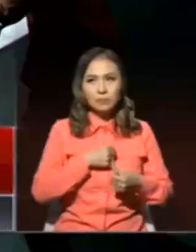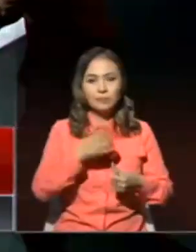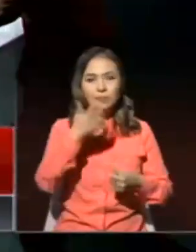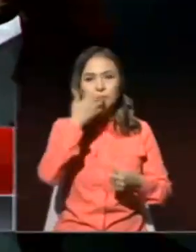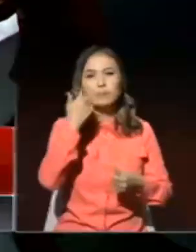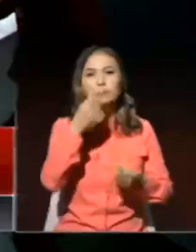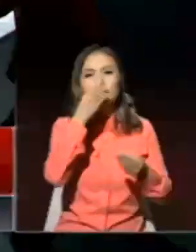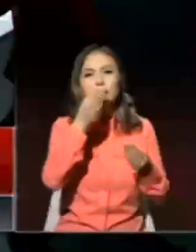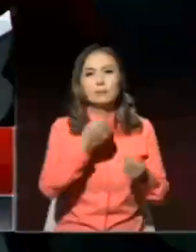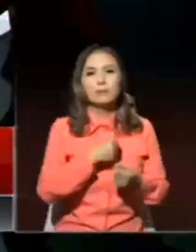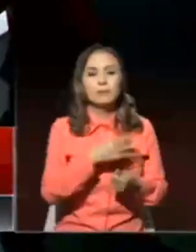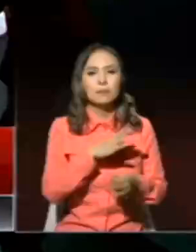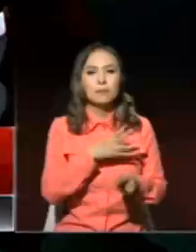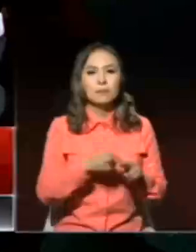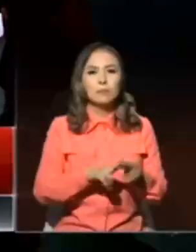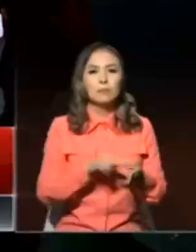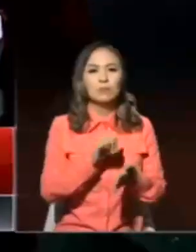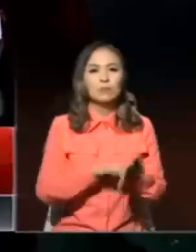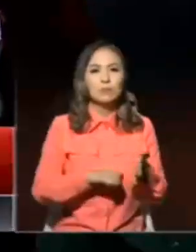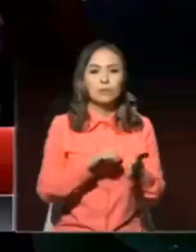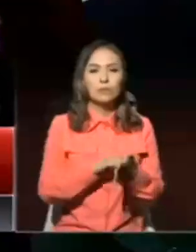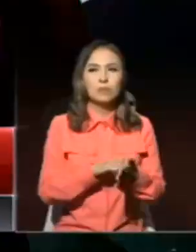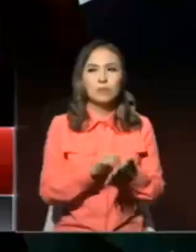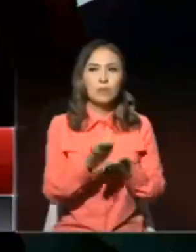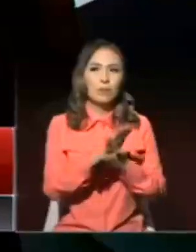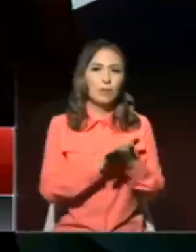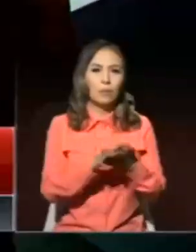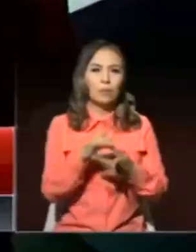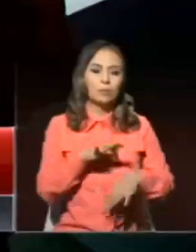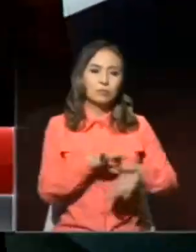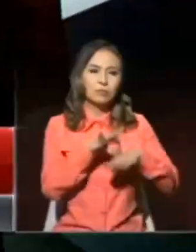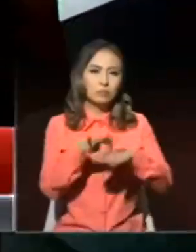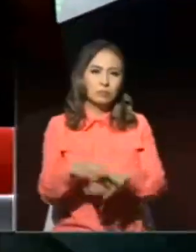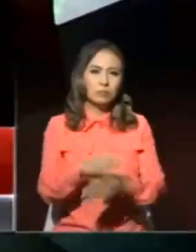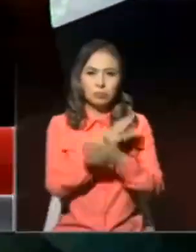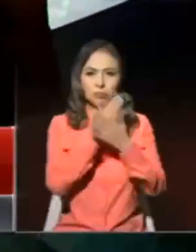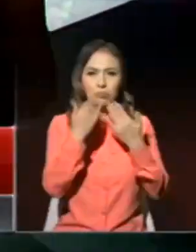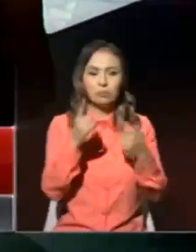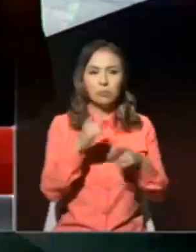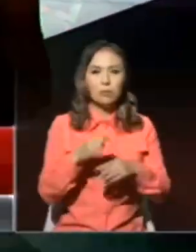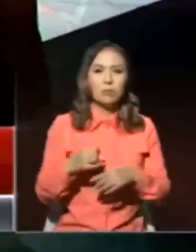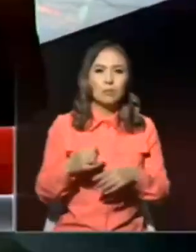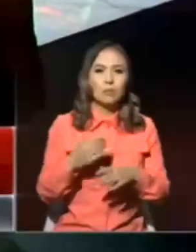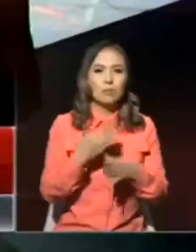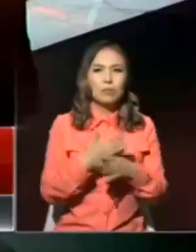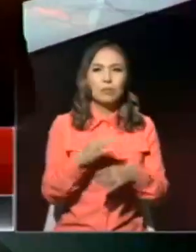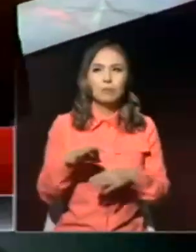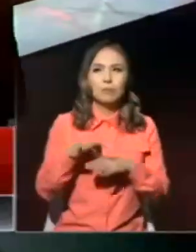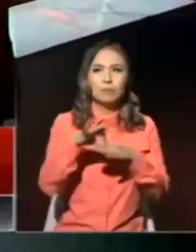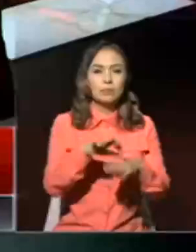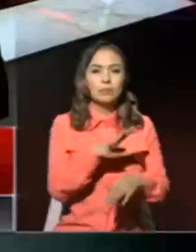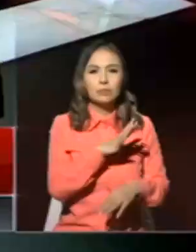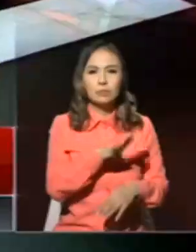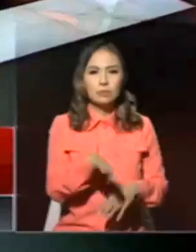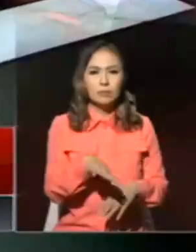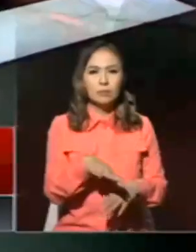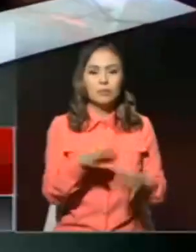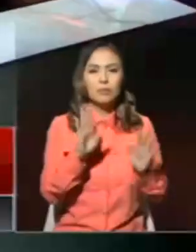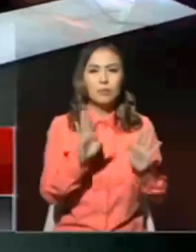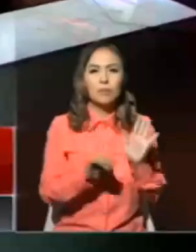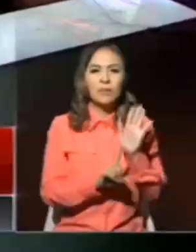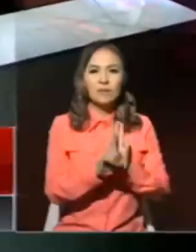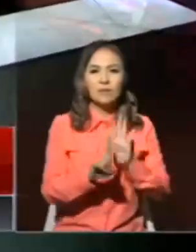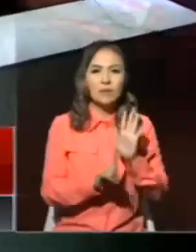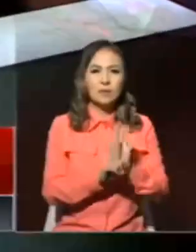арқасында қызығуымен келген себеп болды. Басында ешкім алып келген жоқ, мен аяғыма сүйреген жоқ, қолымнан тартқан жоқ бұл ойынды. Жаңағындай